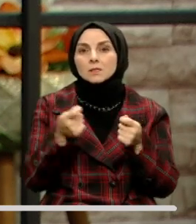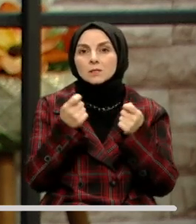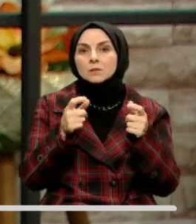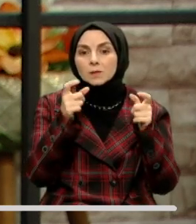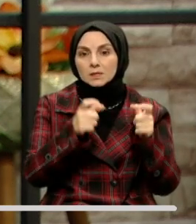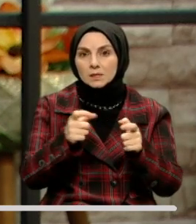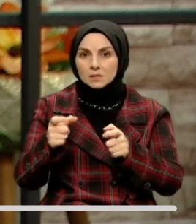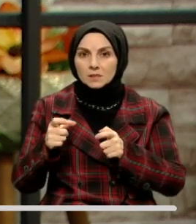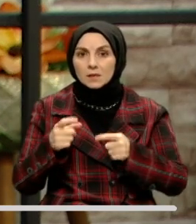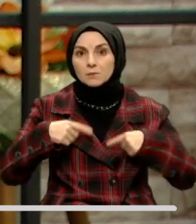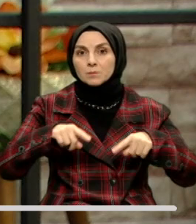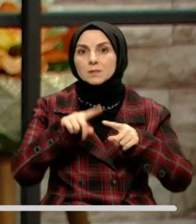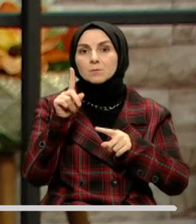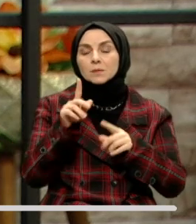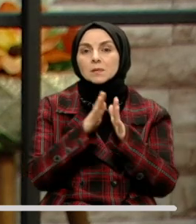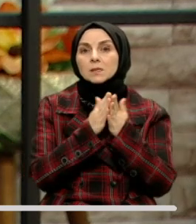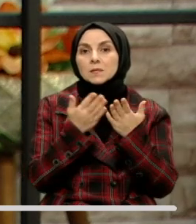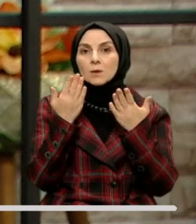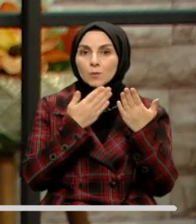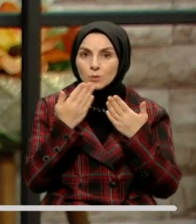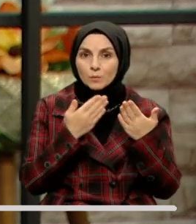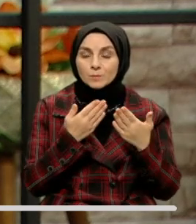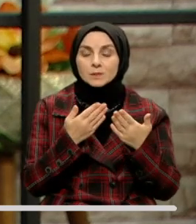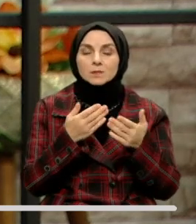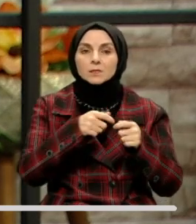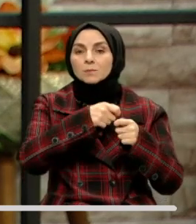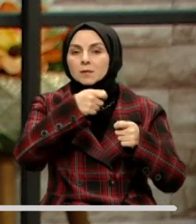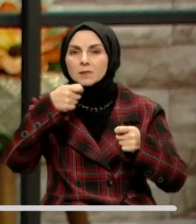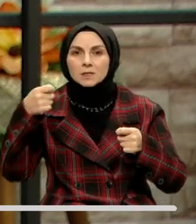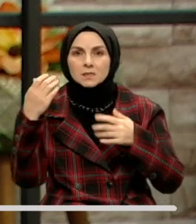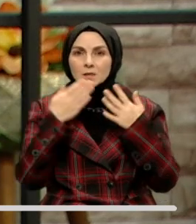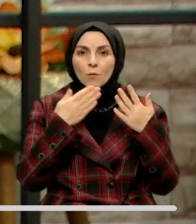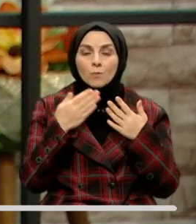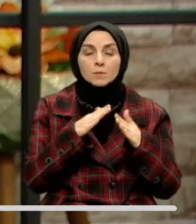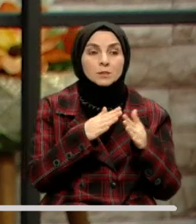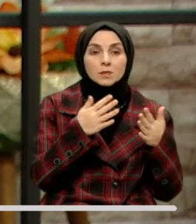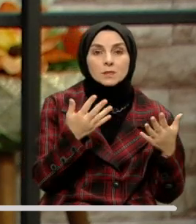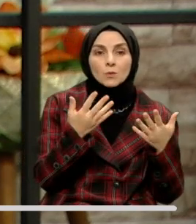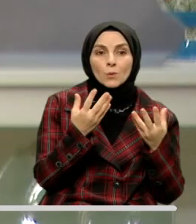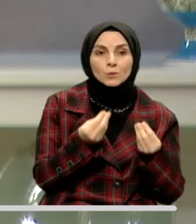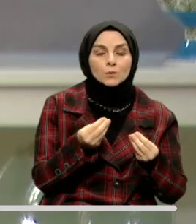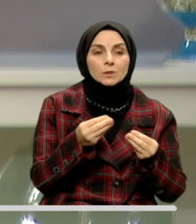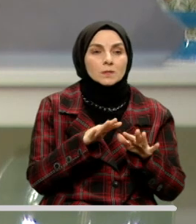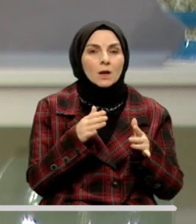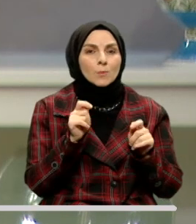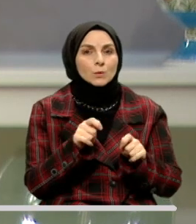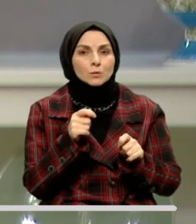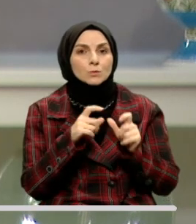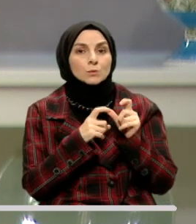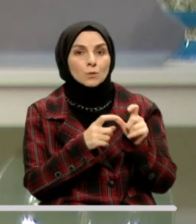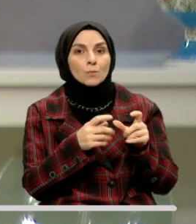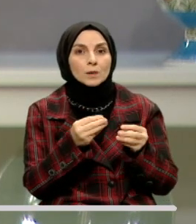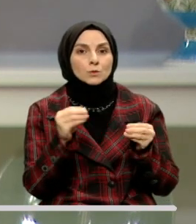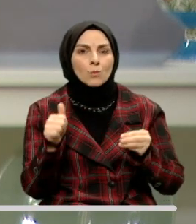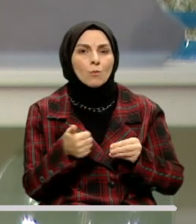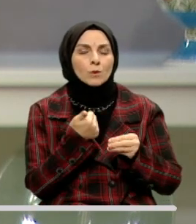içerisinde bizim bir kitap okumamız, yan tarafta bir gazete okumamız, nasıl gidiyor evladım dememiz çok önemli. Az önce demiştik ya, bir